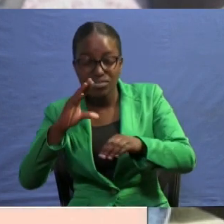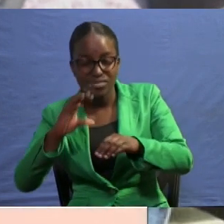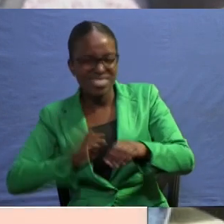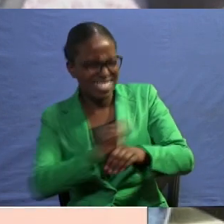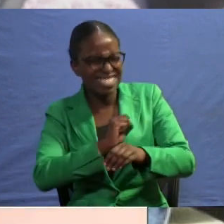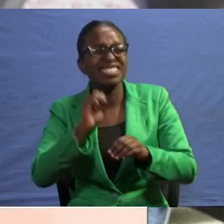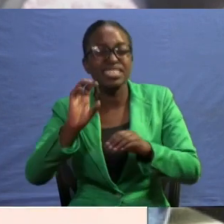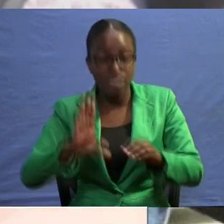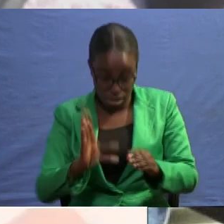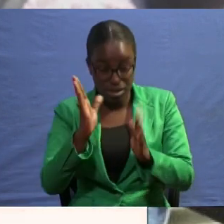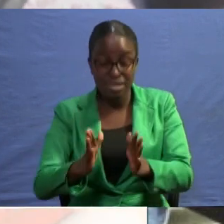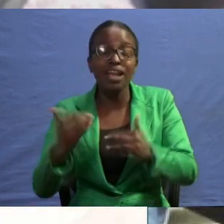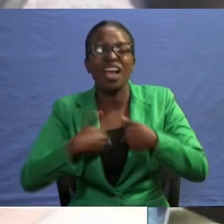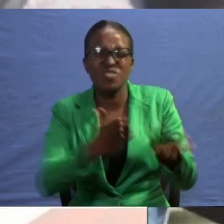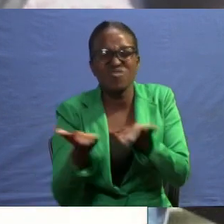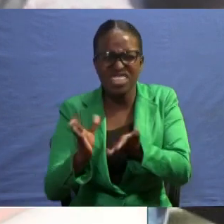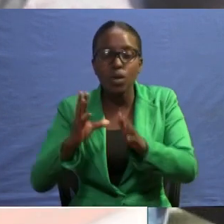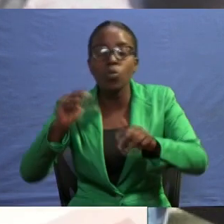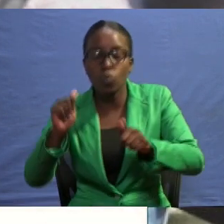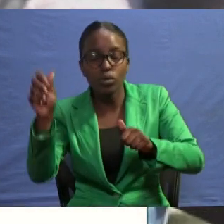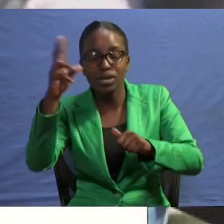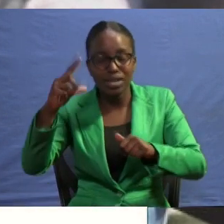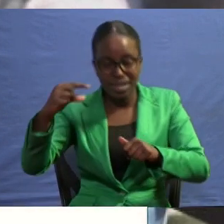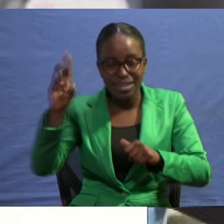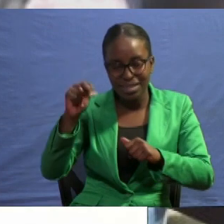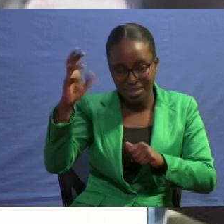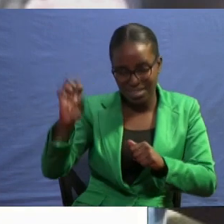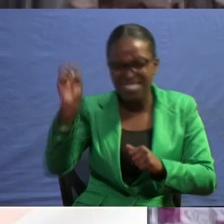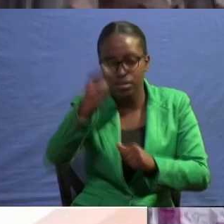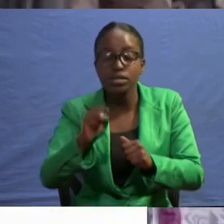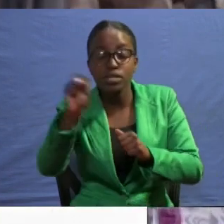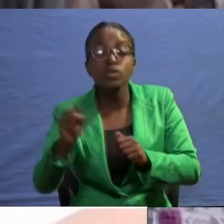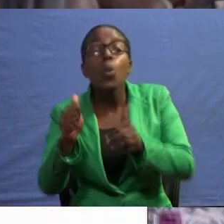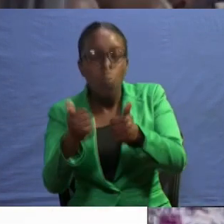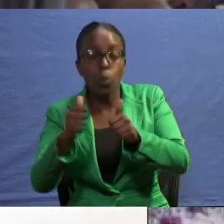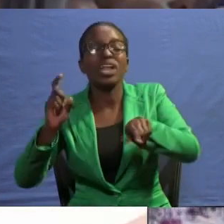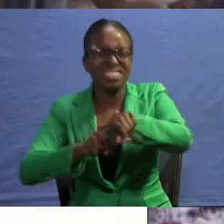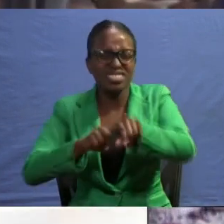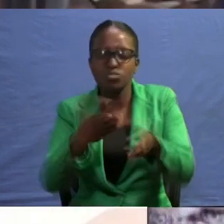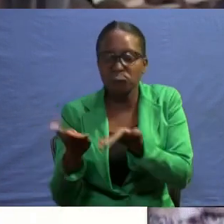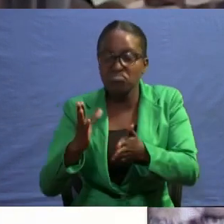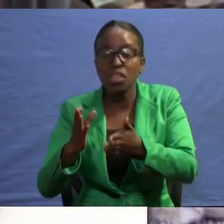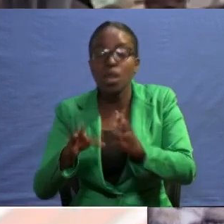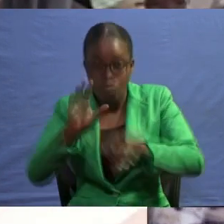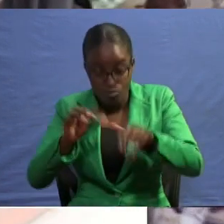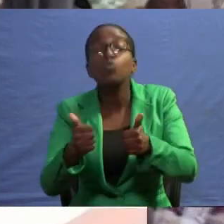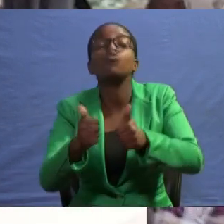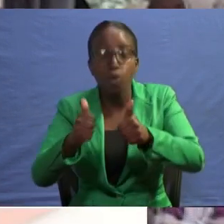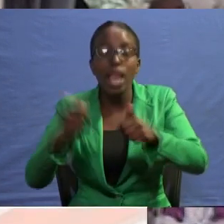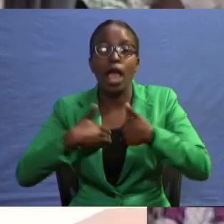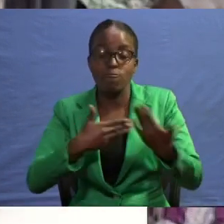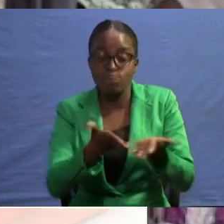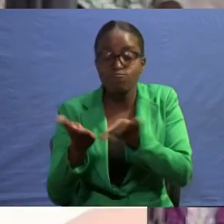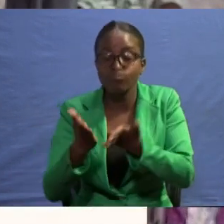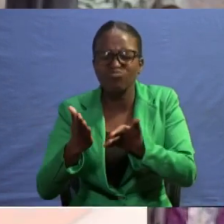Agnes Kavindu amekosolewa kwa kuingilia mambo ya shirika ya wakulima wa Katelembo, huku mwenyekiti Wilson Muema akidai